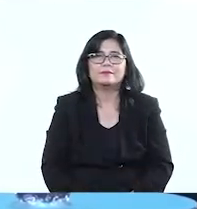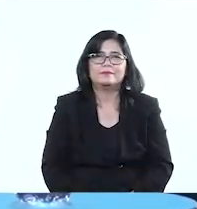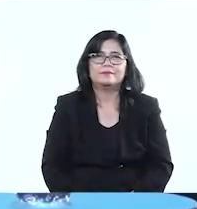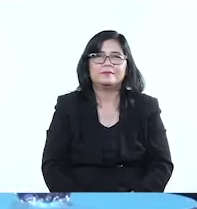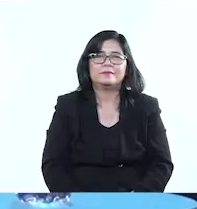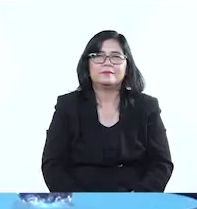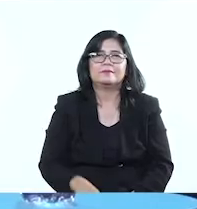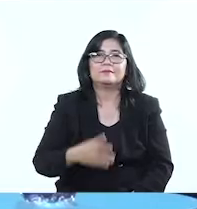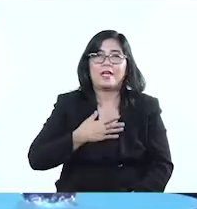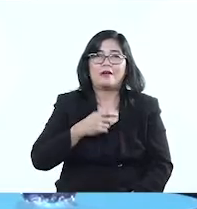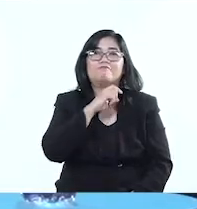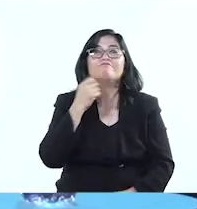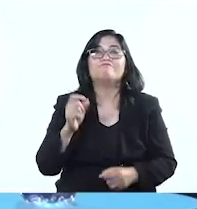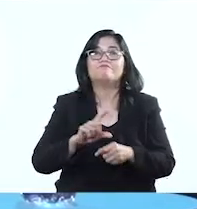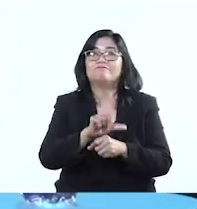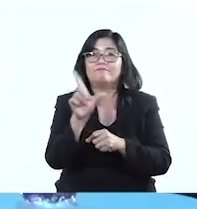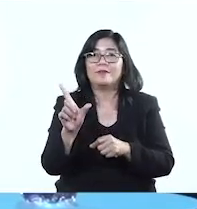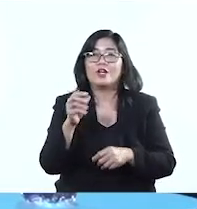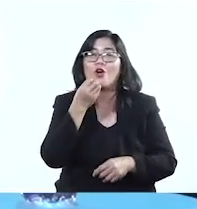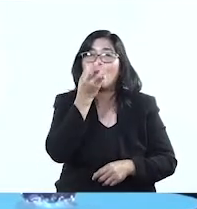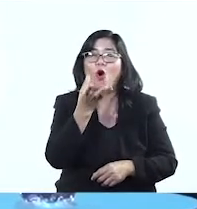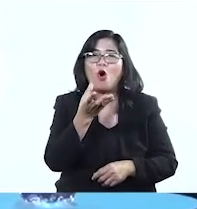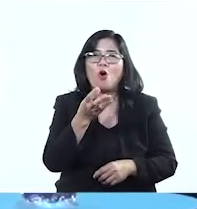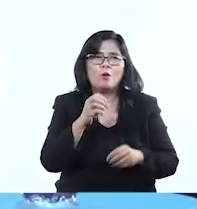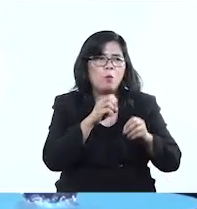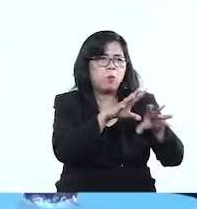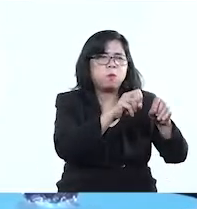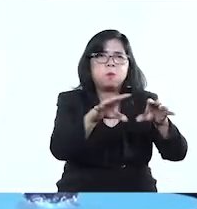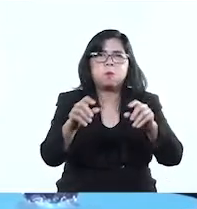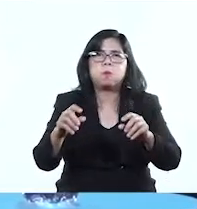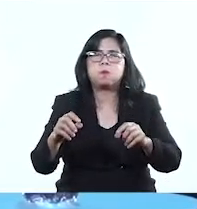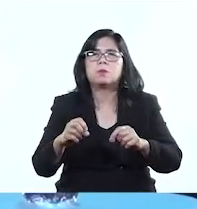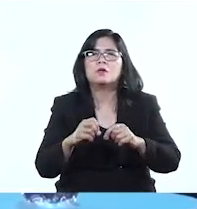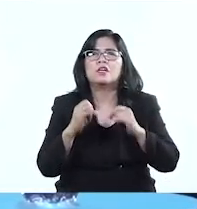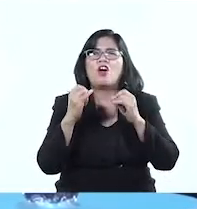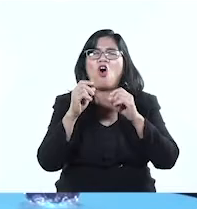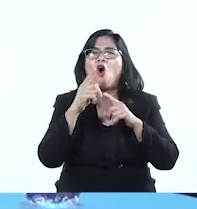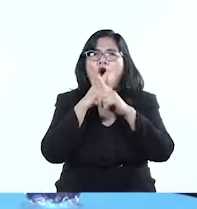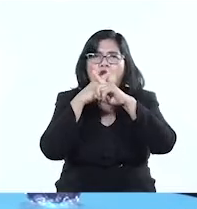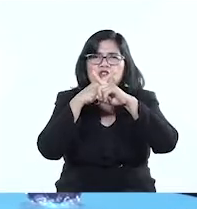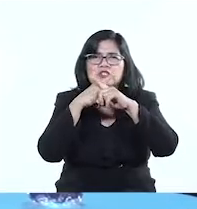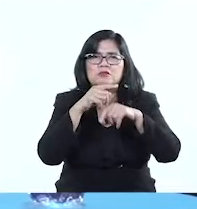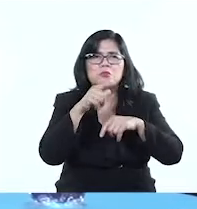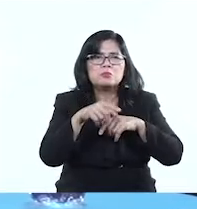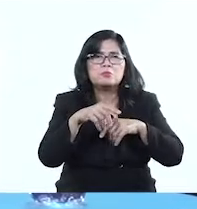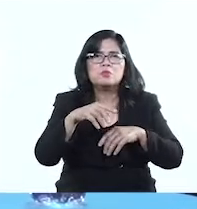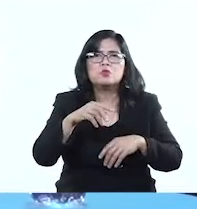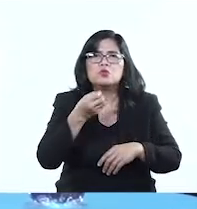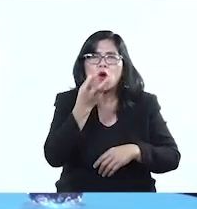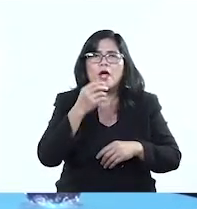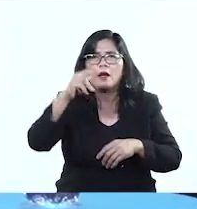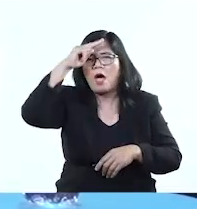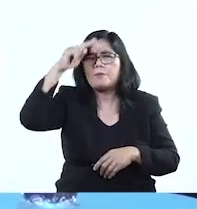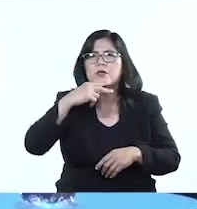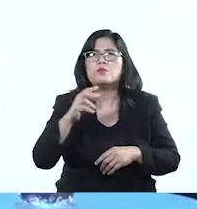Hai saya mau ngomong buat saudara penyebar kegaduhan aku pikir kau suara Nabi enggak suara setan saudara ini